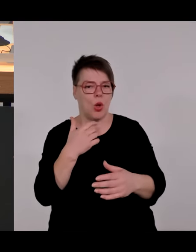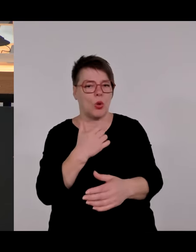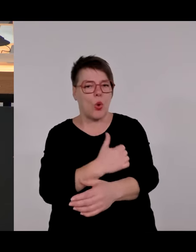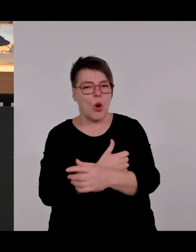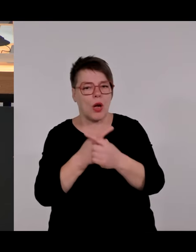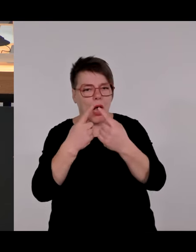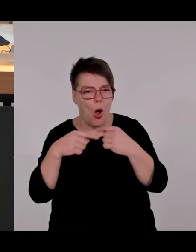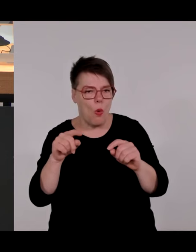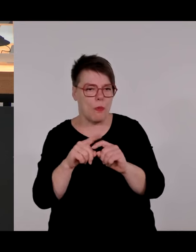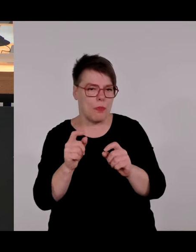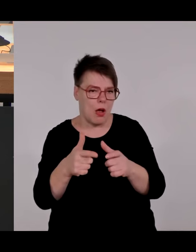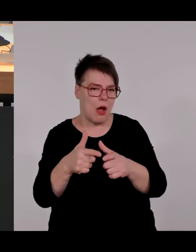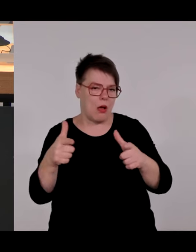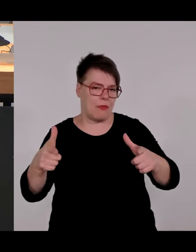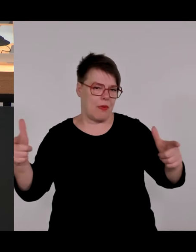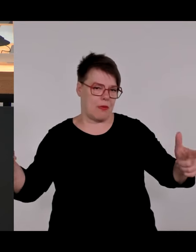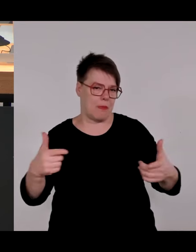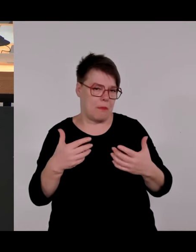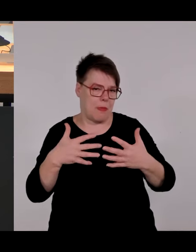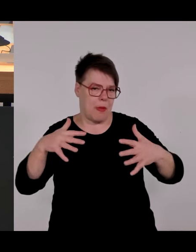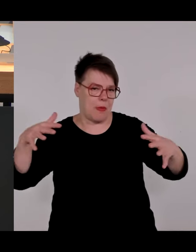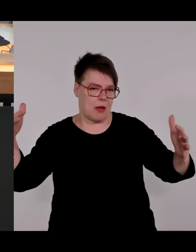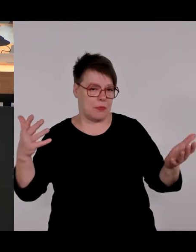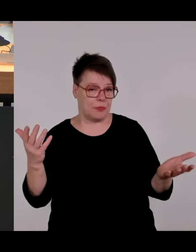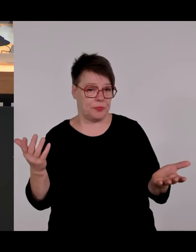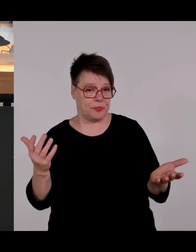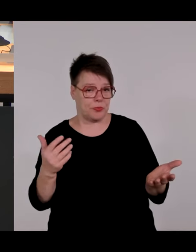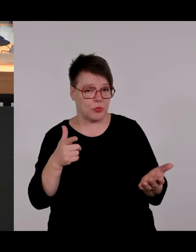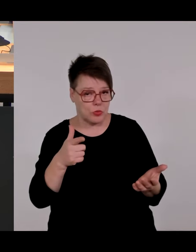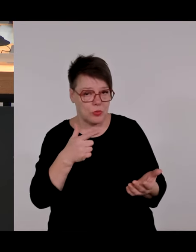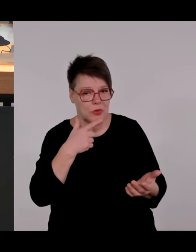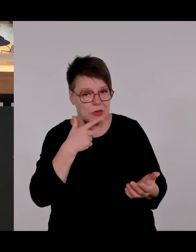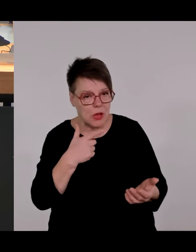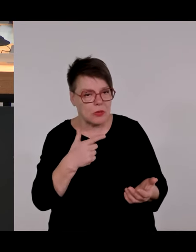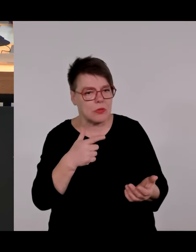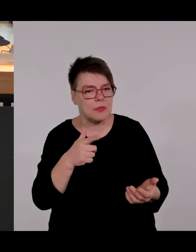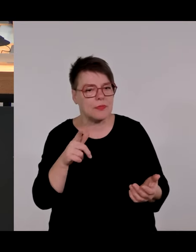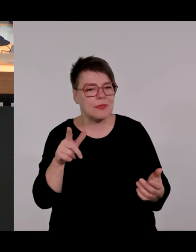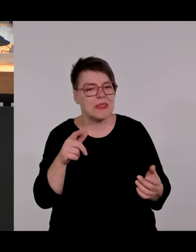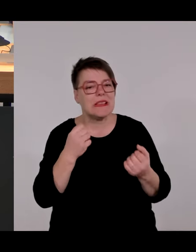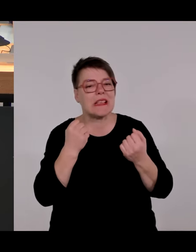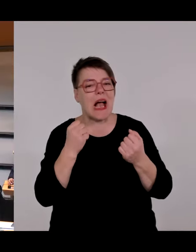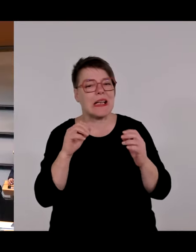niemand weiß, wie diese pauschalen Minderausgaben aufgelöst werden sollen. Und